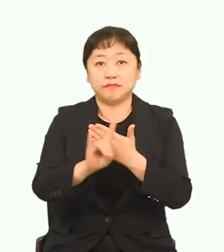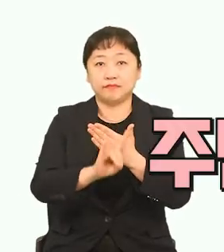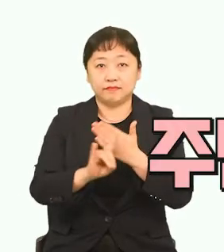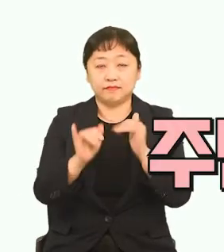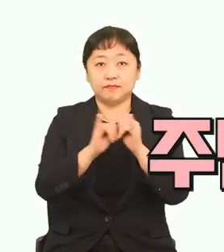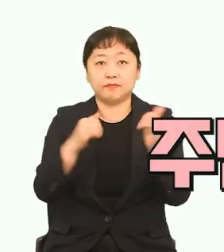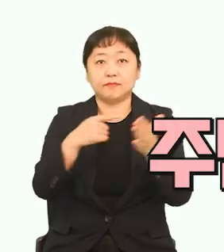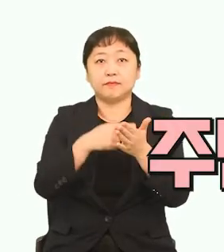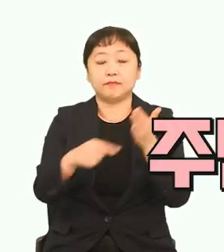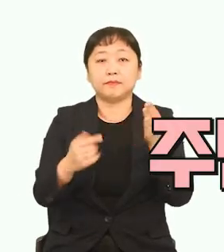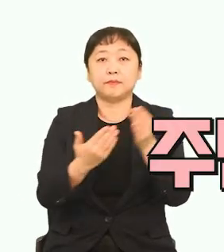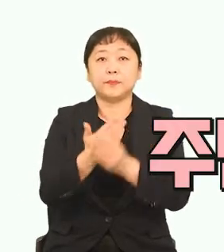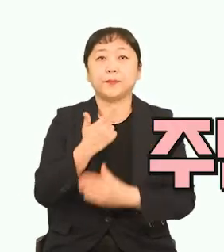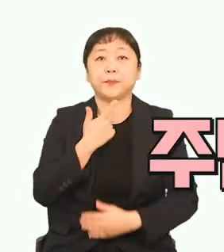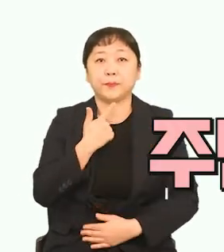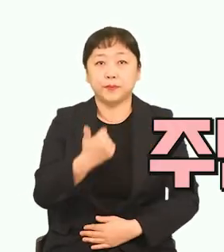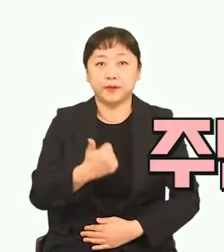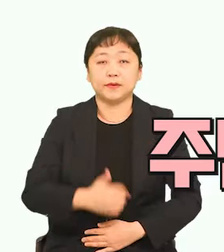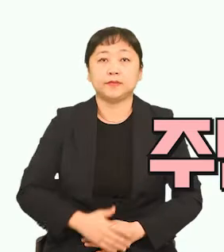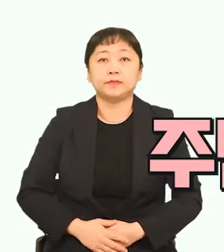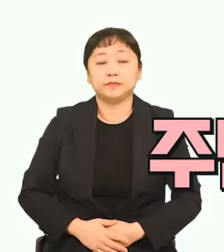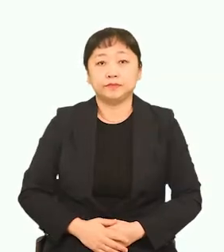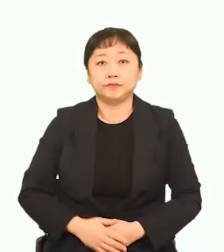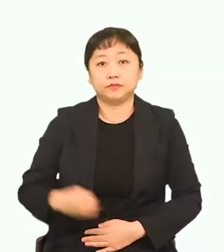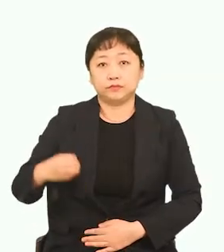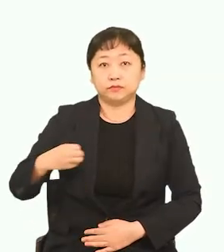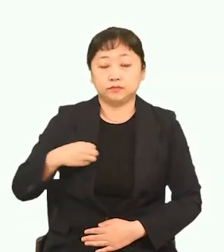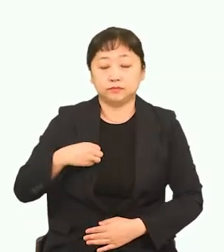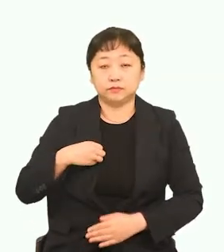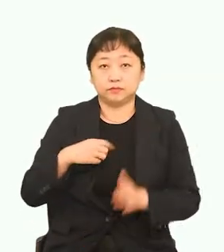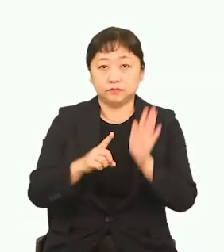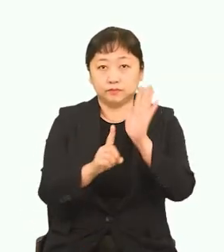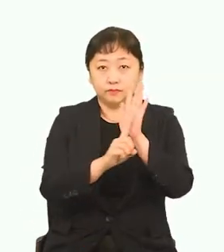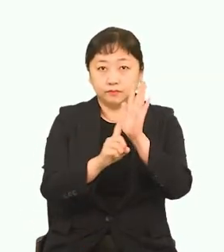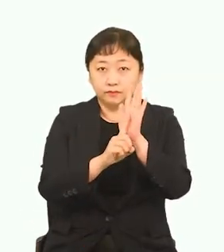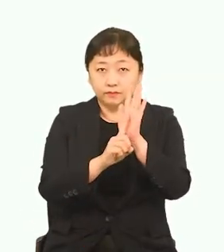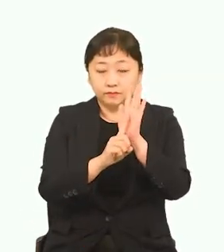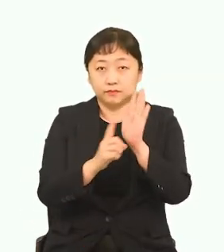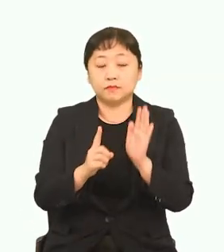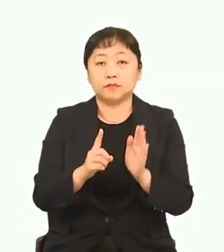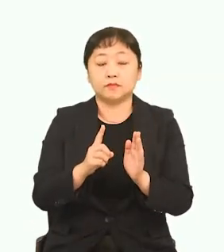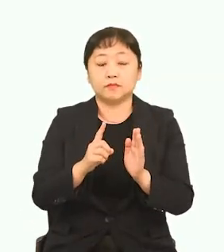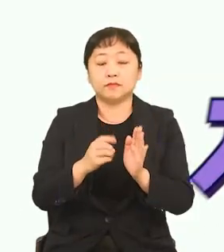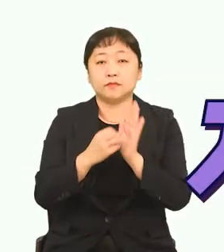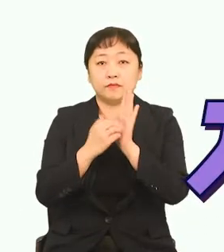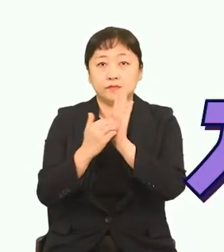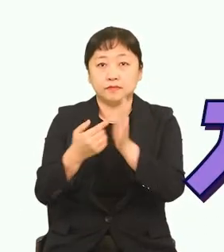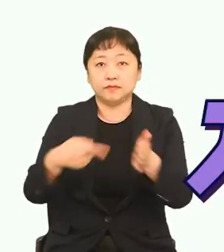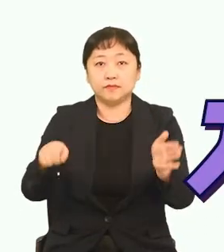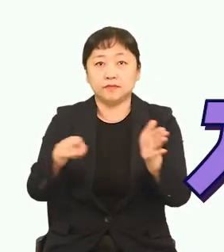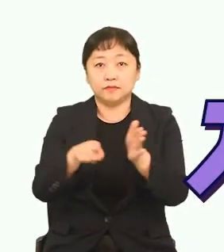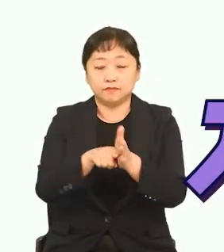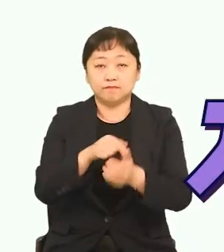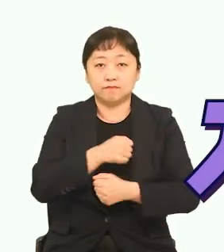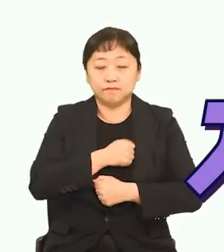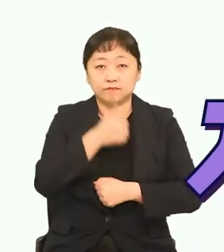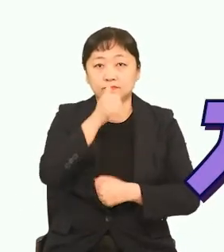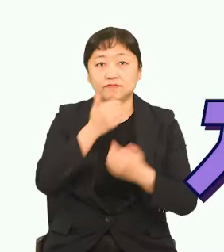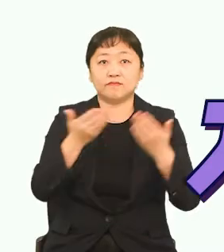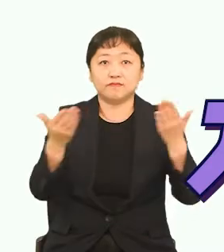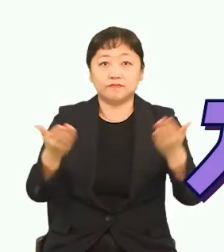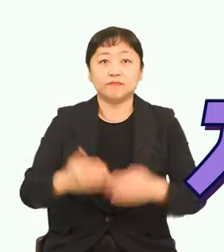광고해 주민 피해가 발생할 뻔한 적이 있습니다. 이렇게 무분별한 조합원 모집을 예방하기 위한 지역주택조합